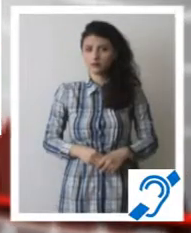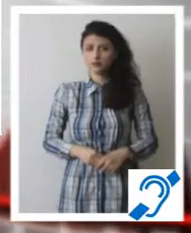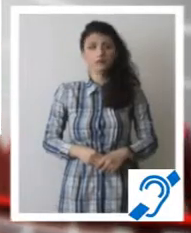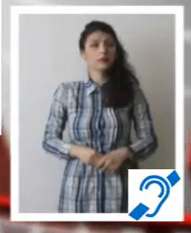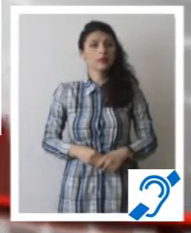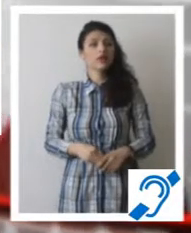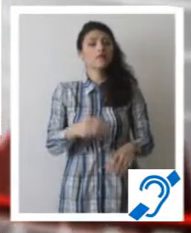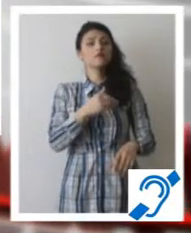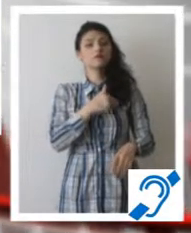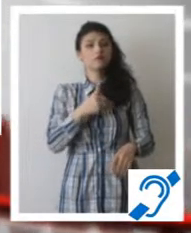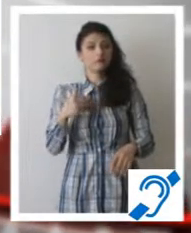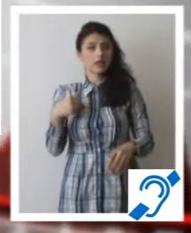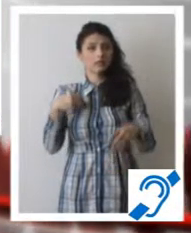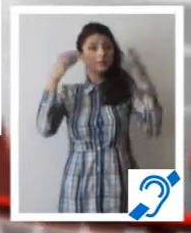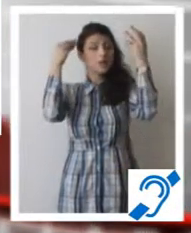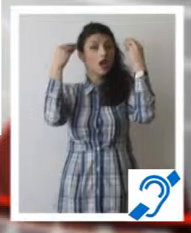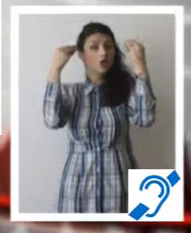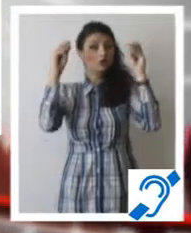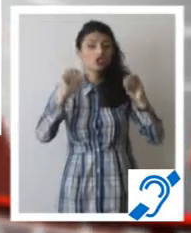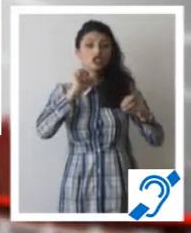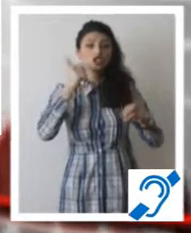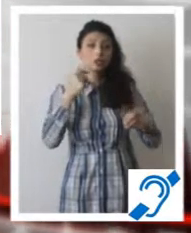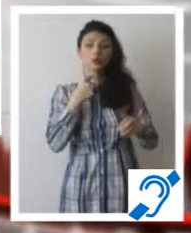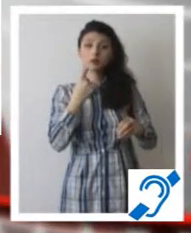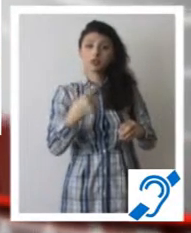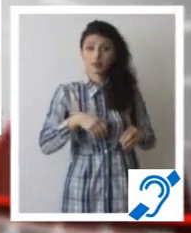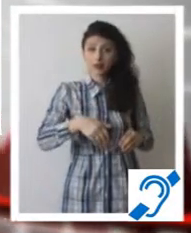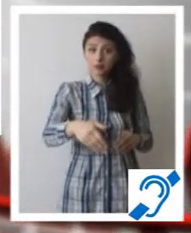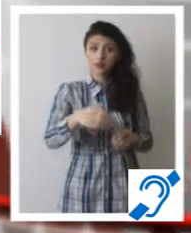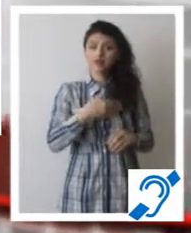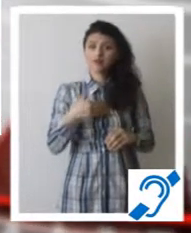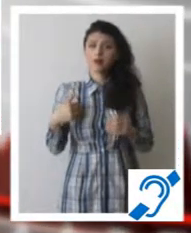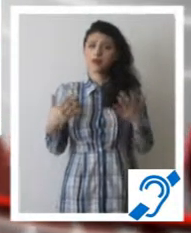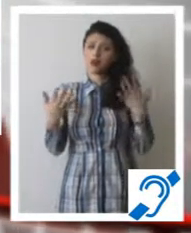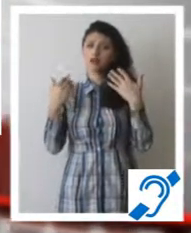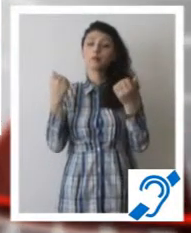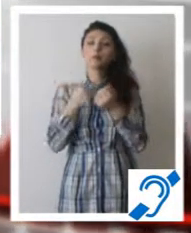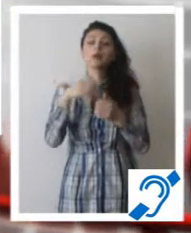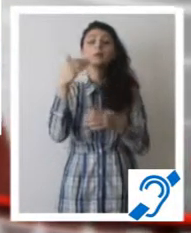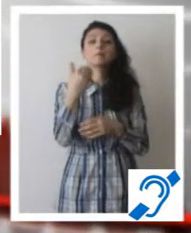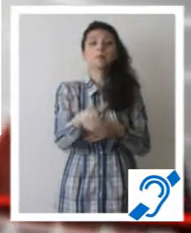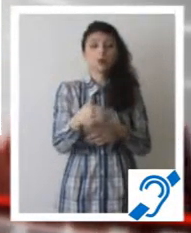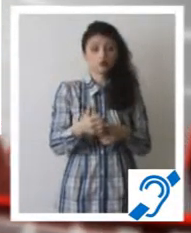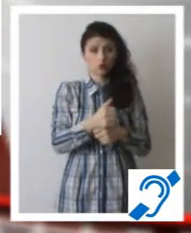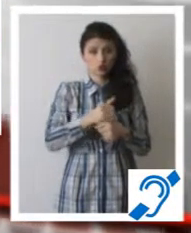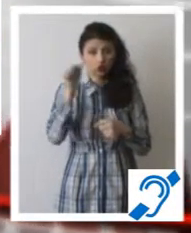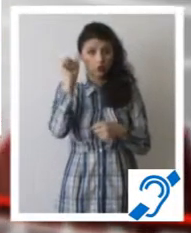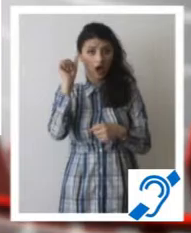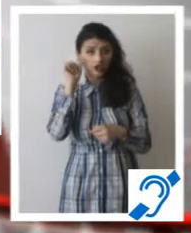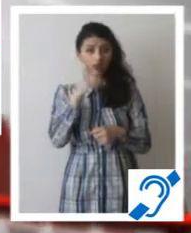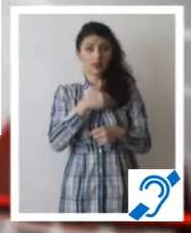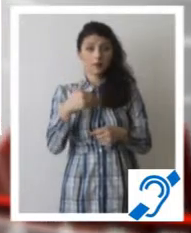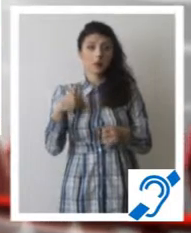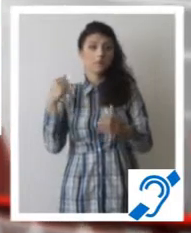Meteorologia anunță un început de săptămână extrem de călduros pentru această perioadă a anului. Până miercuri, inclusiv în județul Argeș,